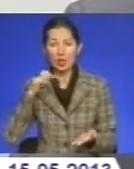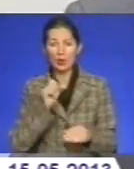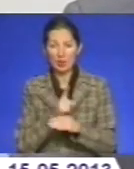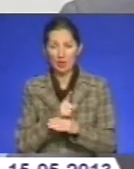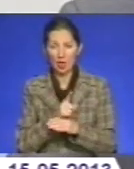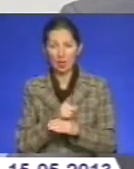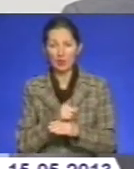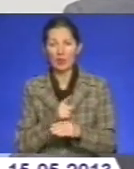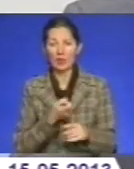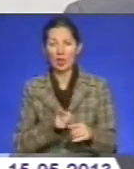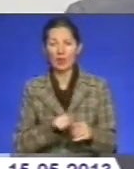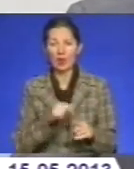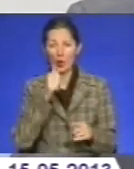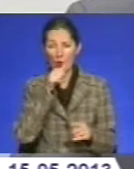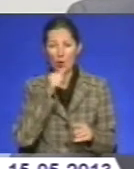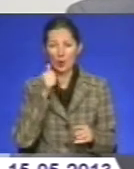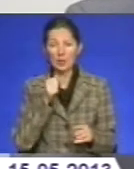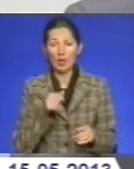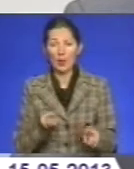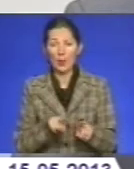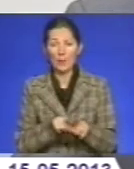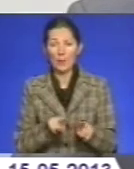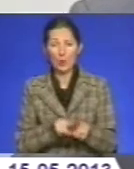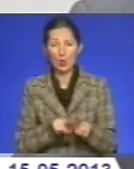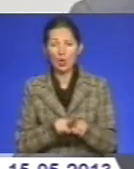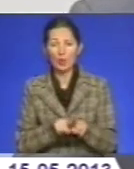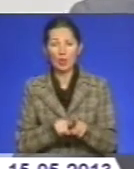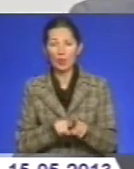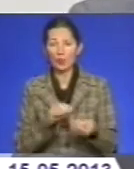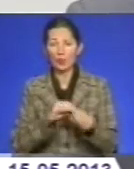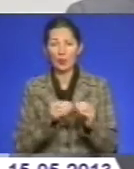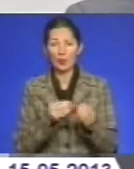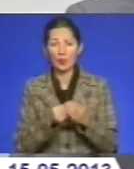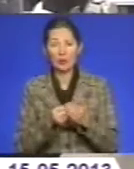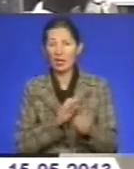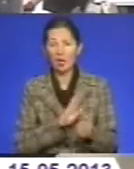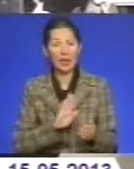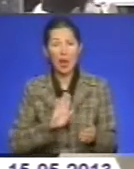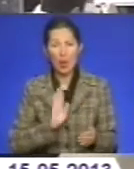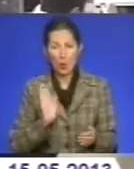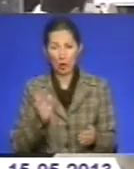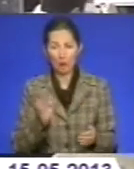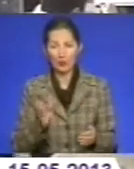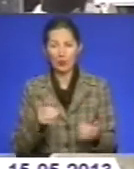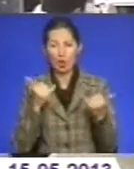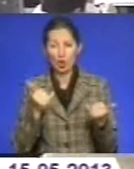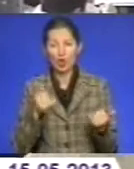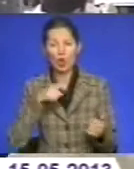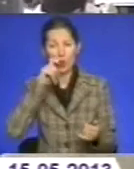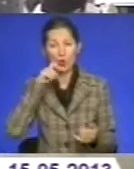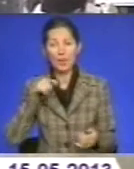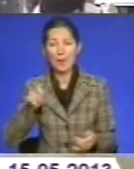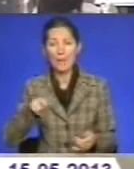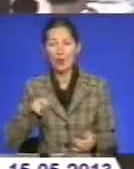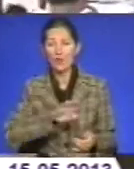року збоїв фінансування до грудня цього року не повинно відбутися. На сьогодні в Україні пиво юридично не